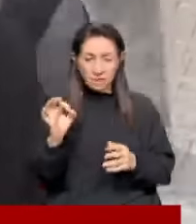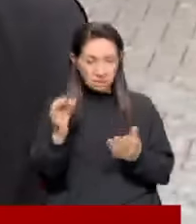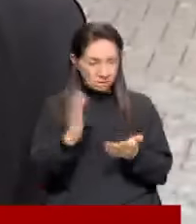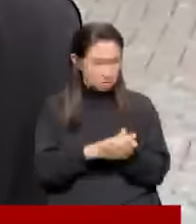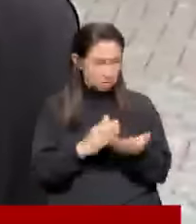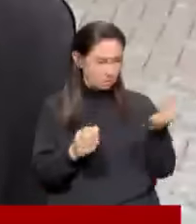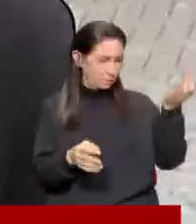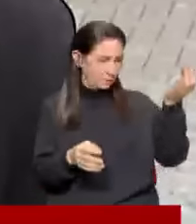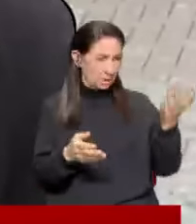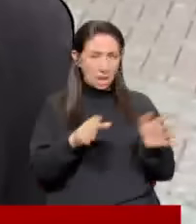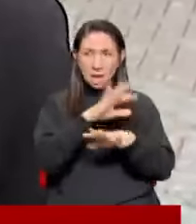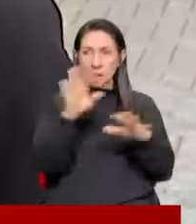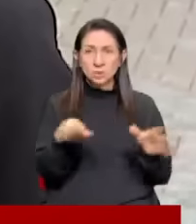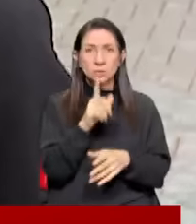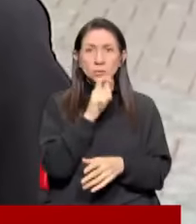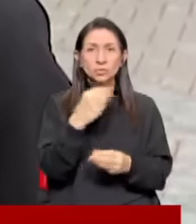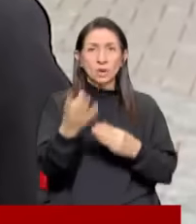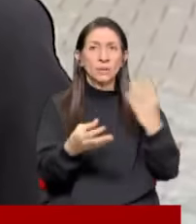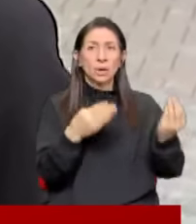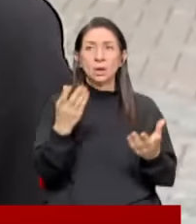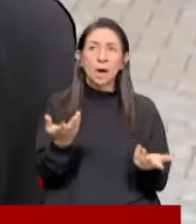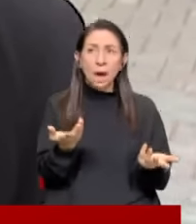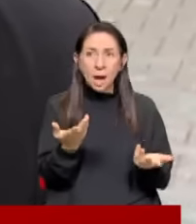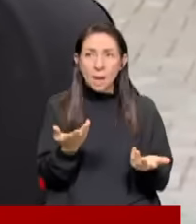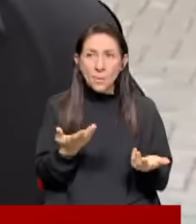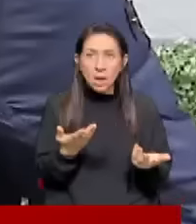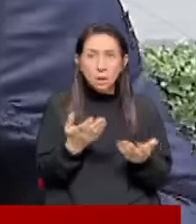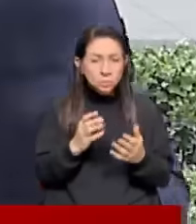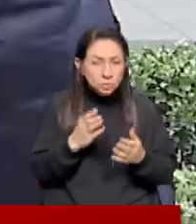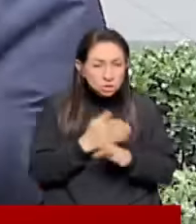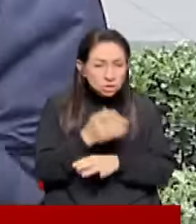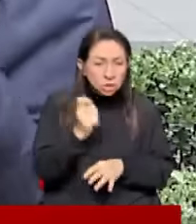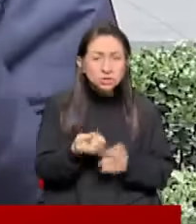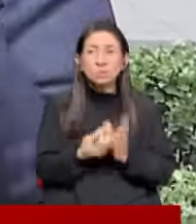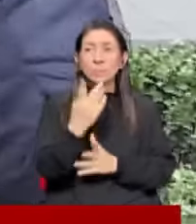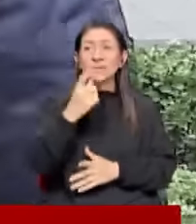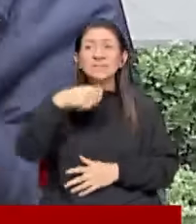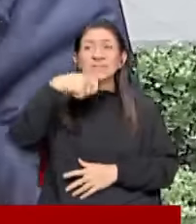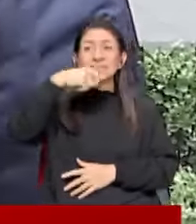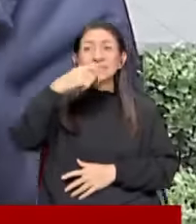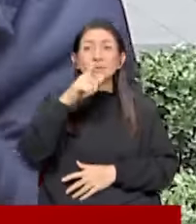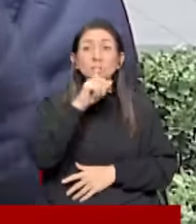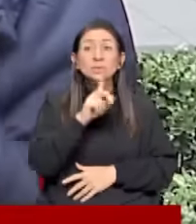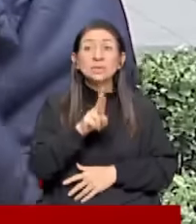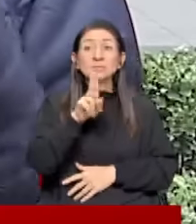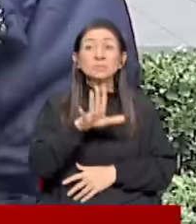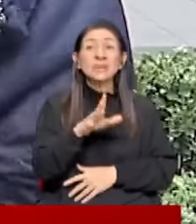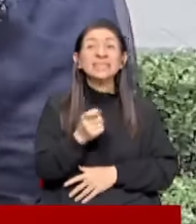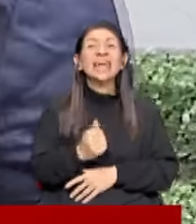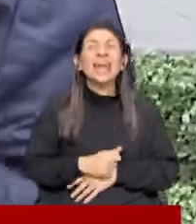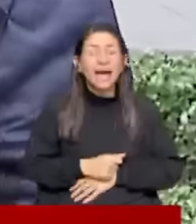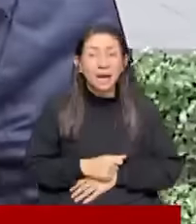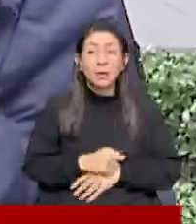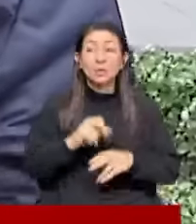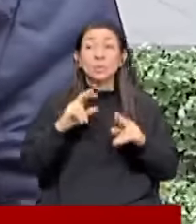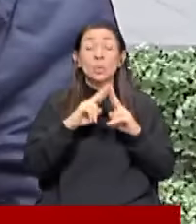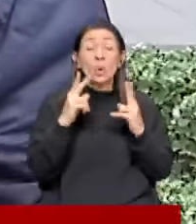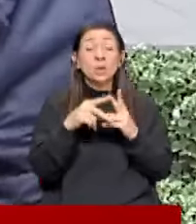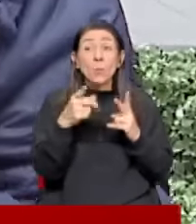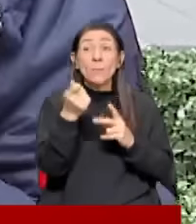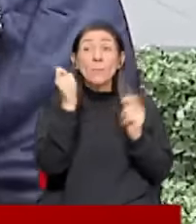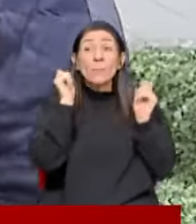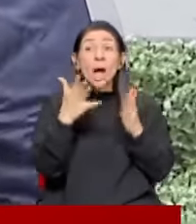sıfır. Ya kuru kuruya herkese söz veriyorlar ama aslı olmuyor. Bir tane dış fırçası aldım. 175 TL. Dünyada böyle